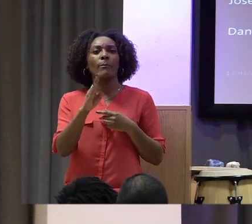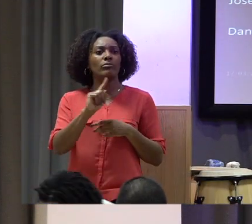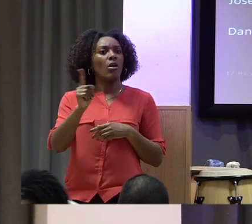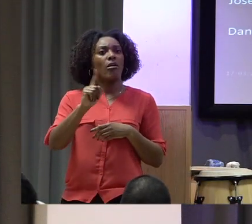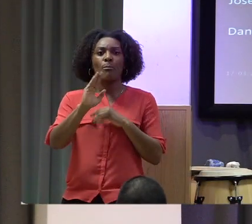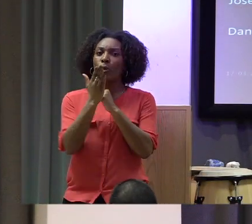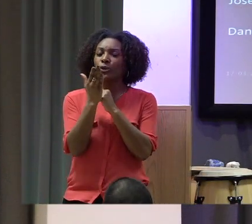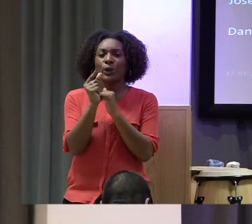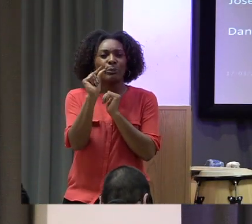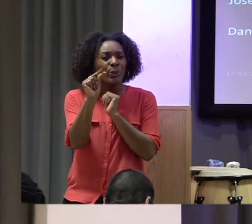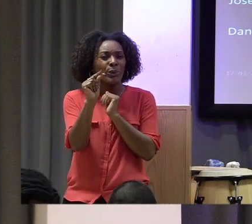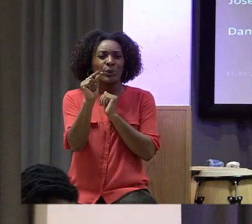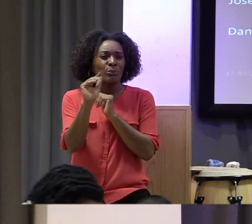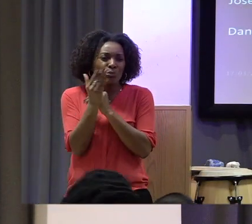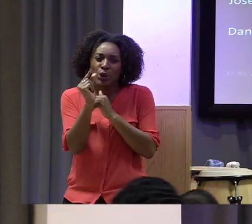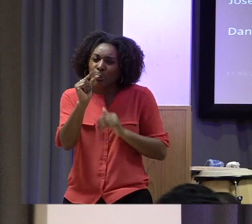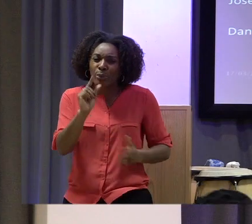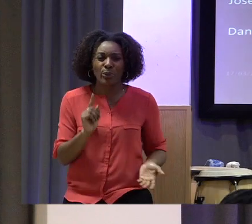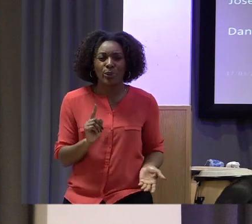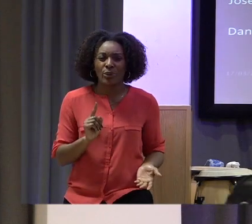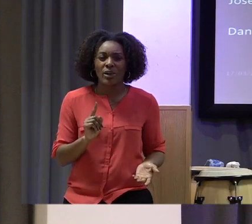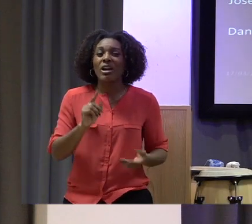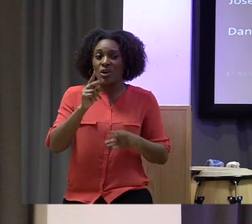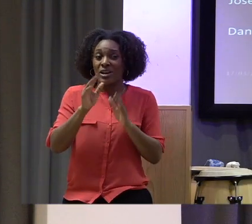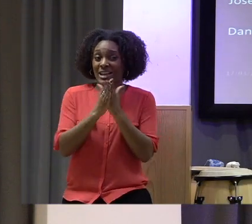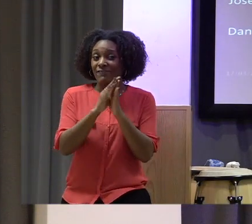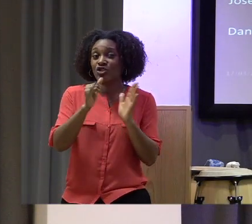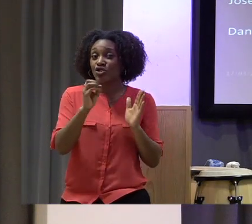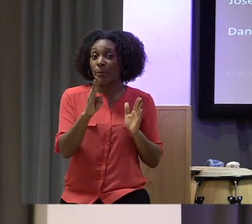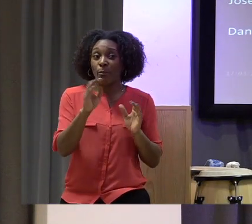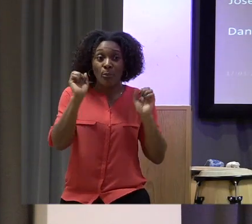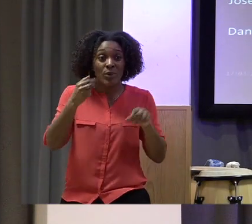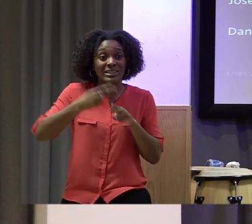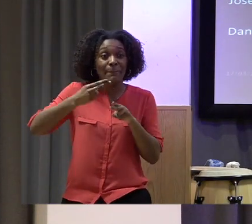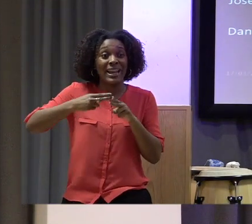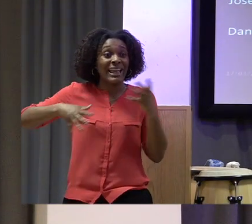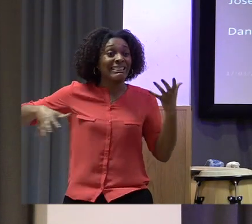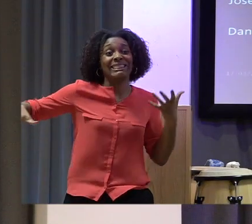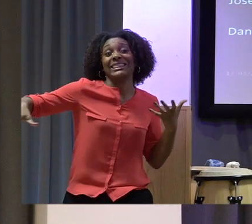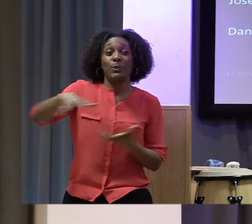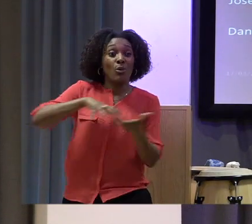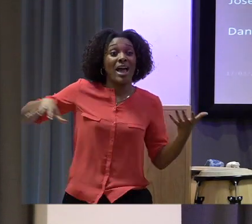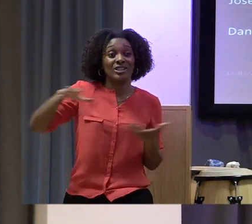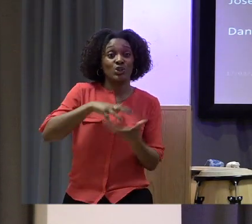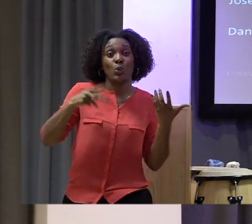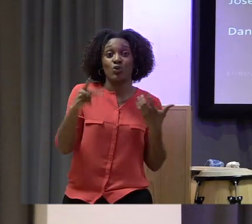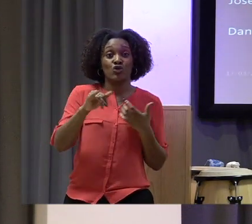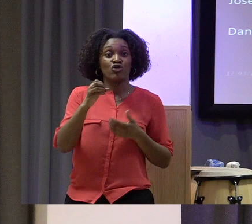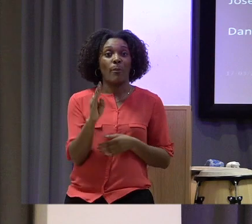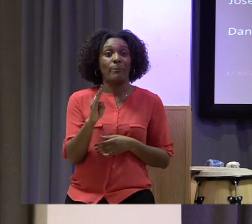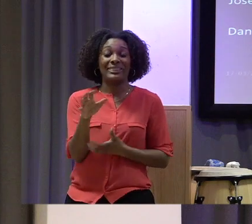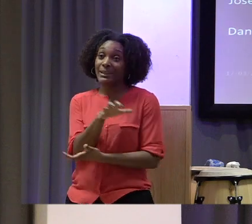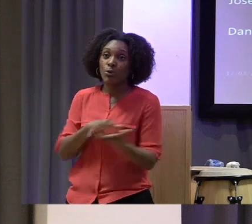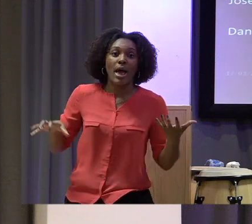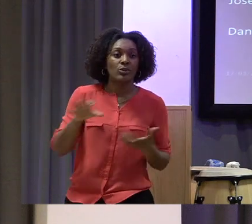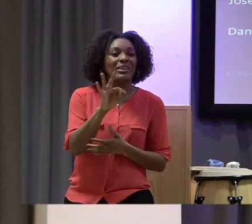Qu'une partie infime. En fait, on aurait pu appeler ce livre « Les tribulations de Job ». Parce que lorsque vous arrivez à la